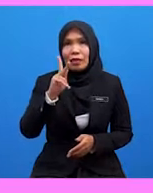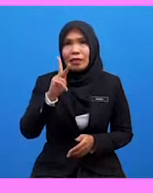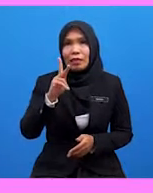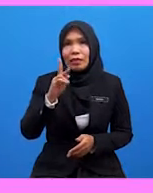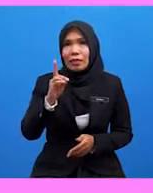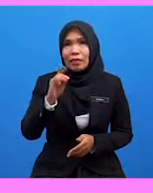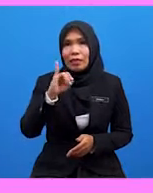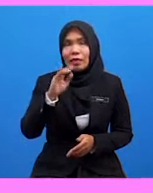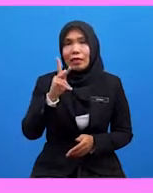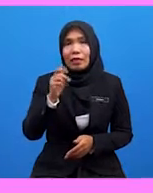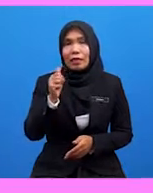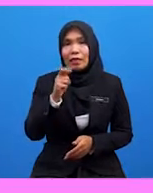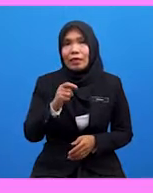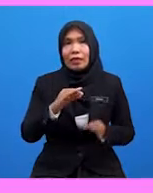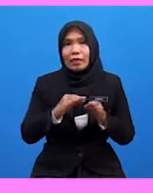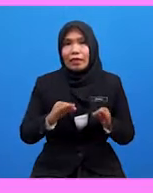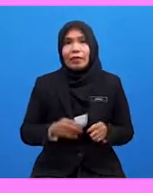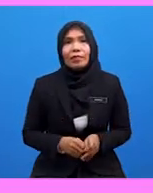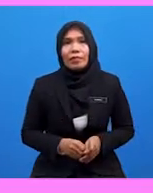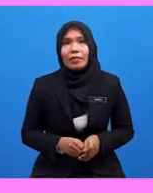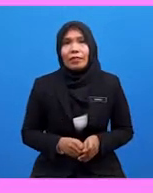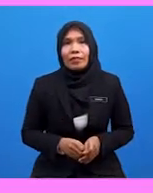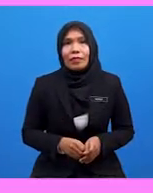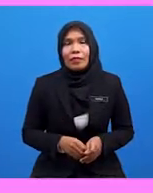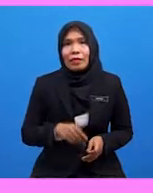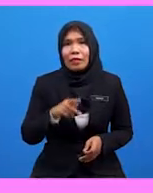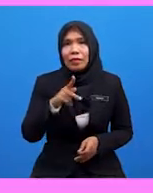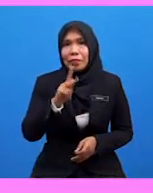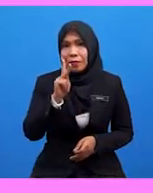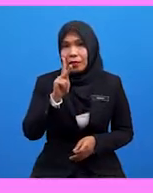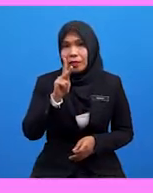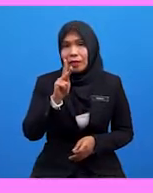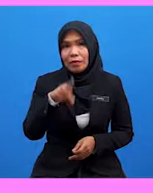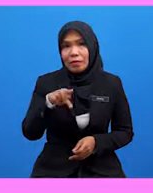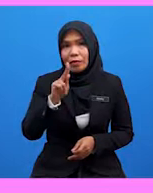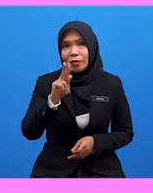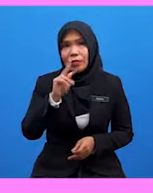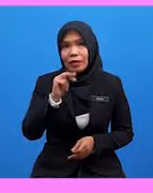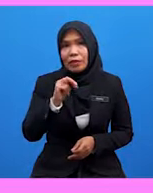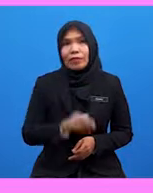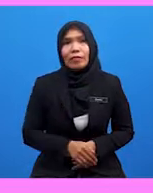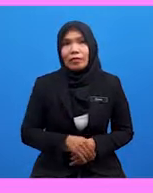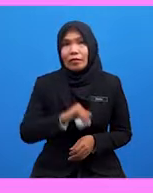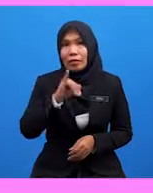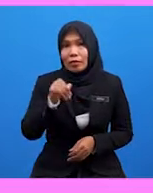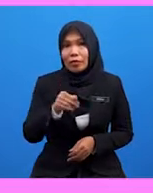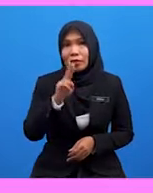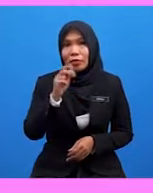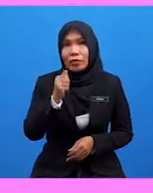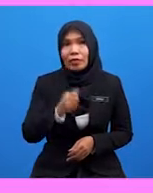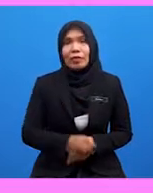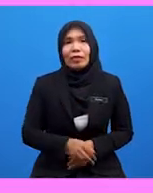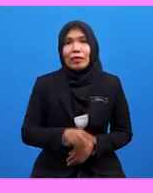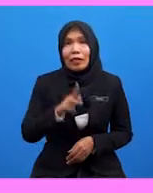lagi, memang, cuma pula. Partikel penegas berfungsi untuk menegaskan kata yang